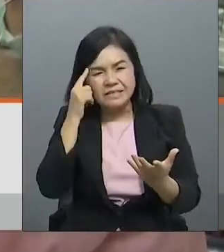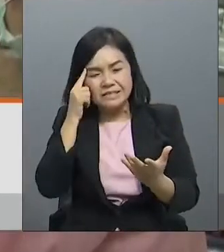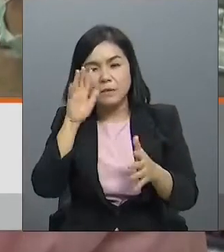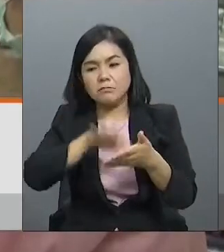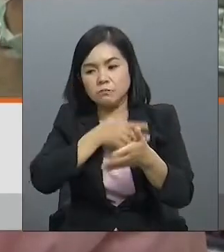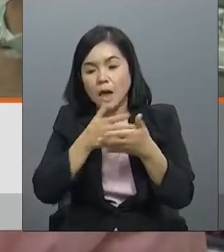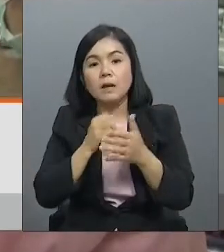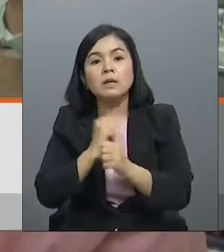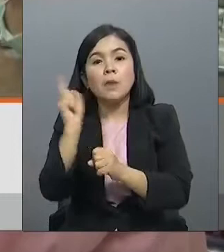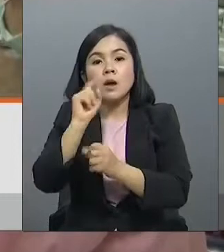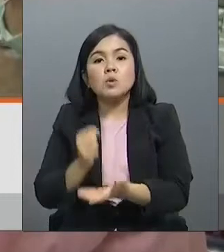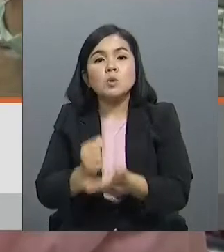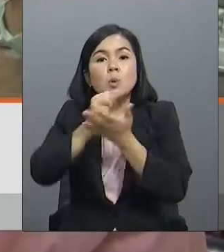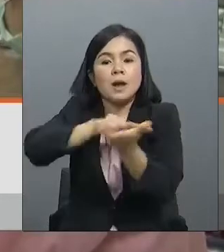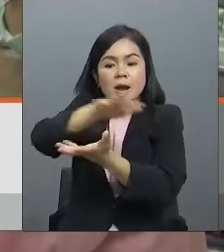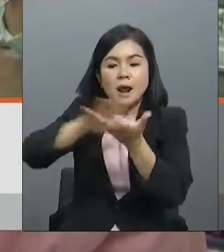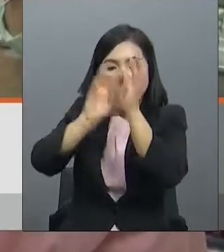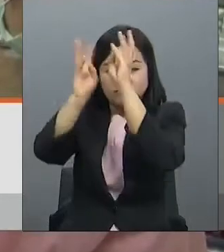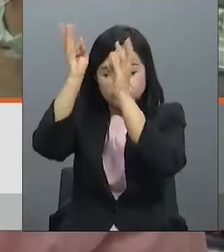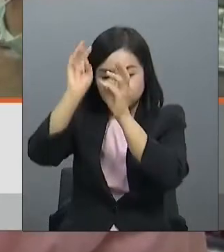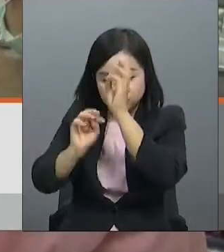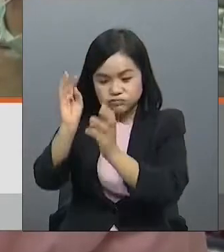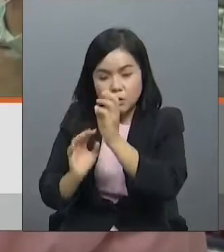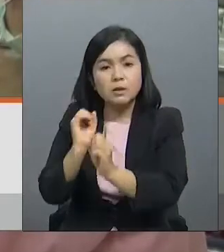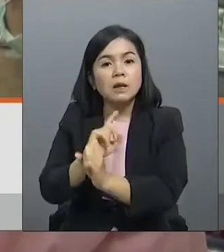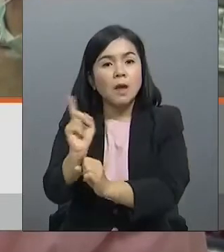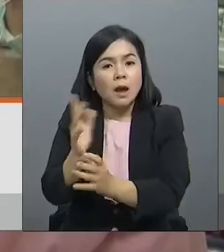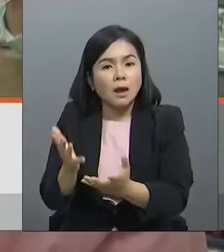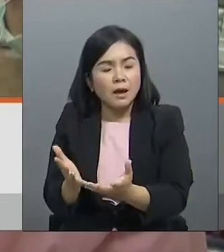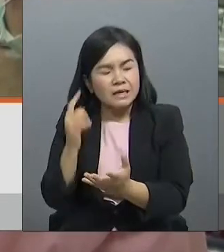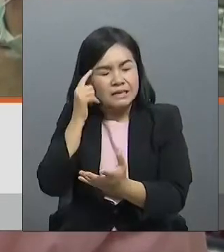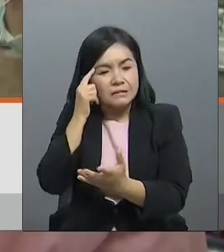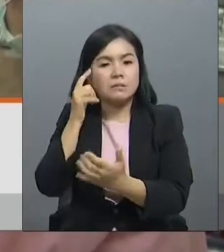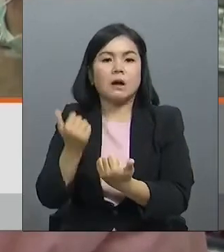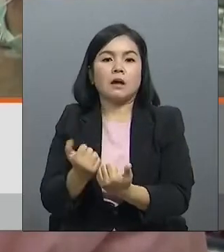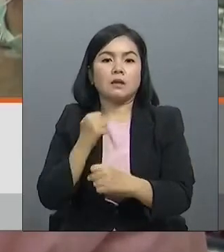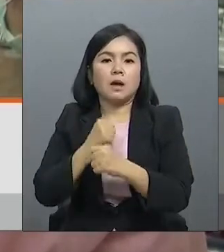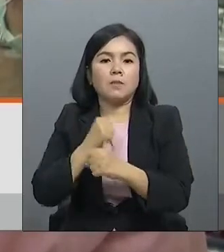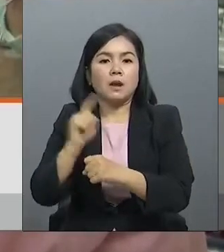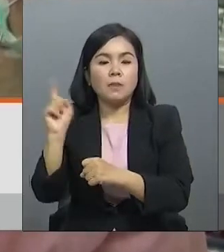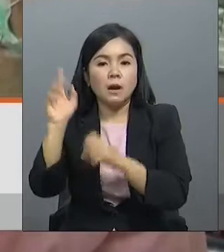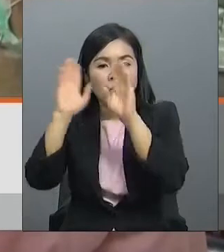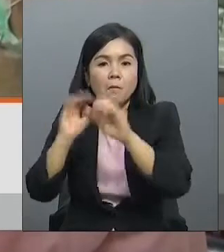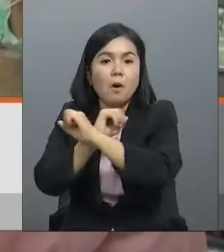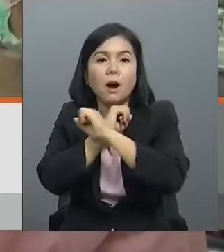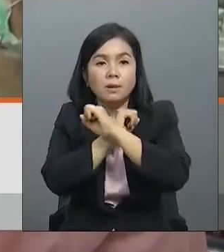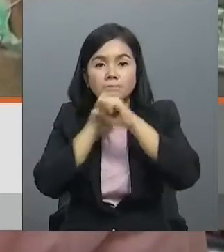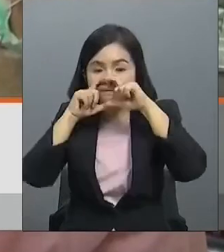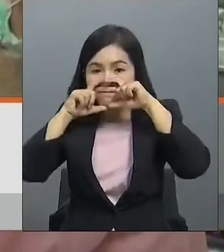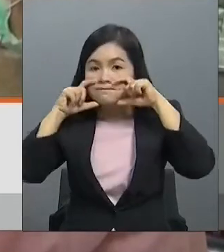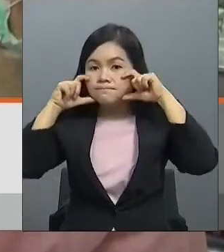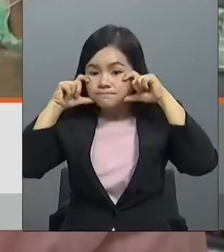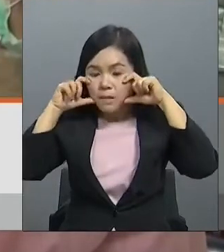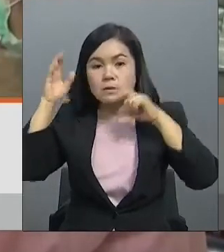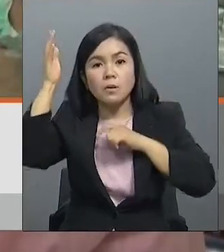ากาศนะครับแล้วก็คงจะเน้นในเรื่องของการใส่หน้ากากป้องกันในอนาคตก็อาจจะต้อง